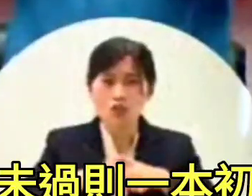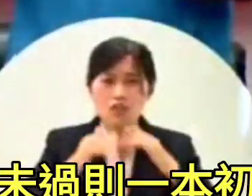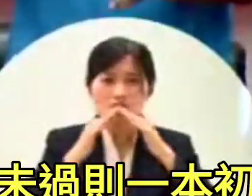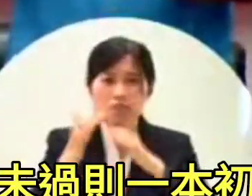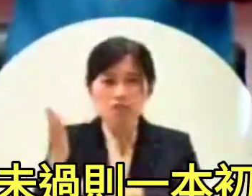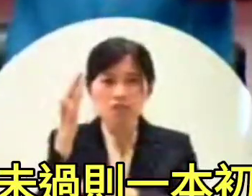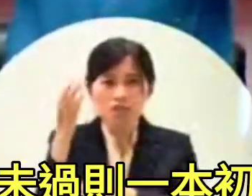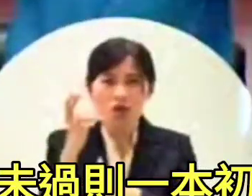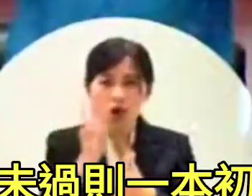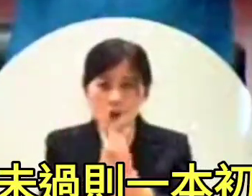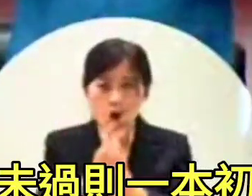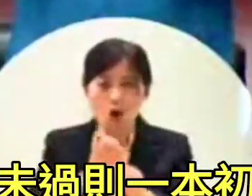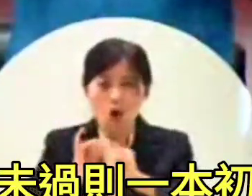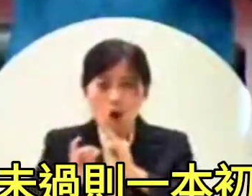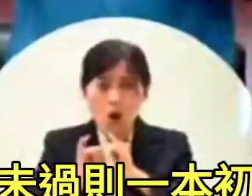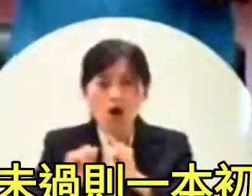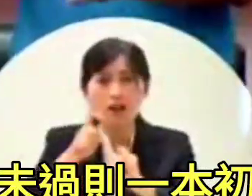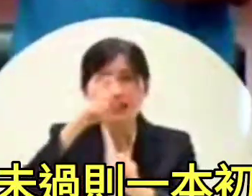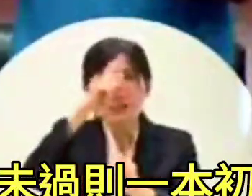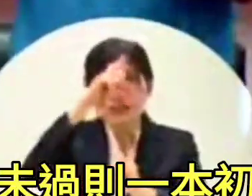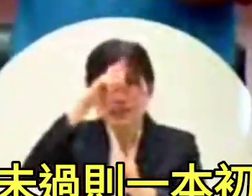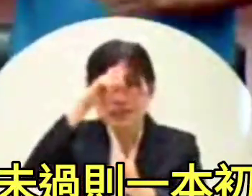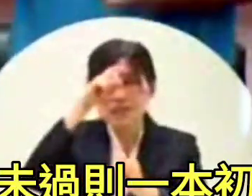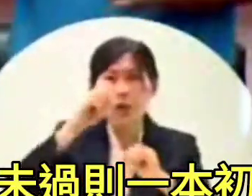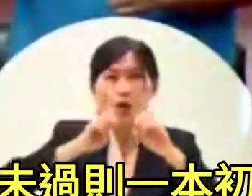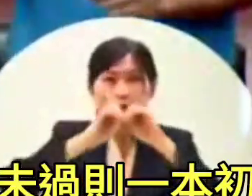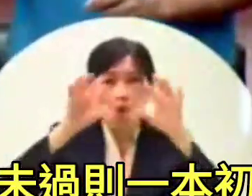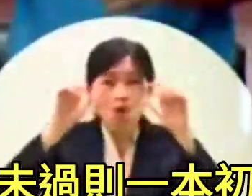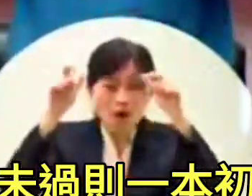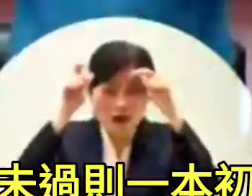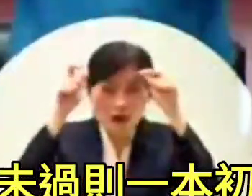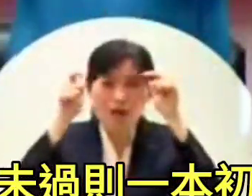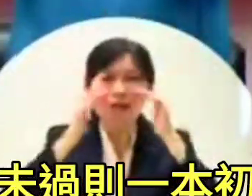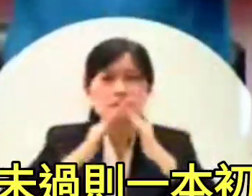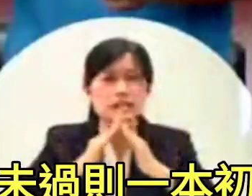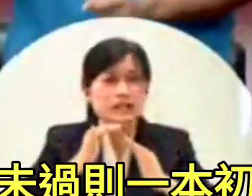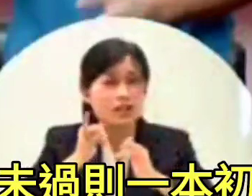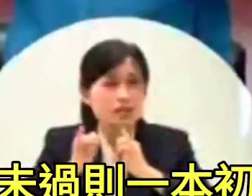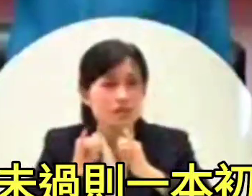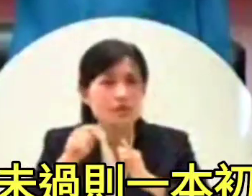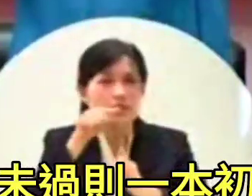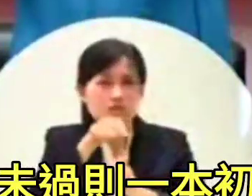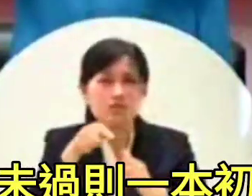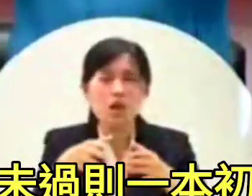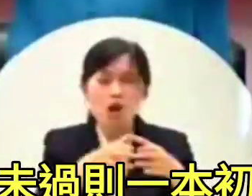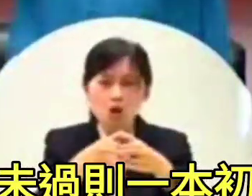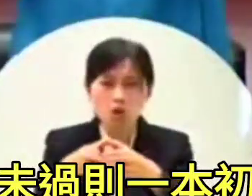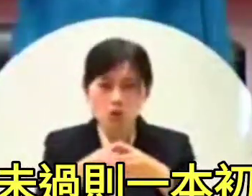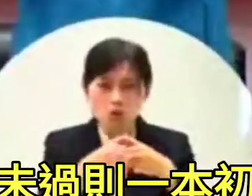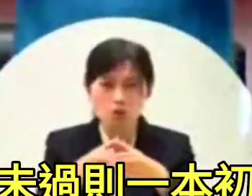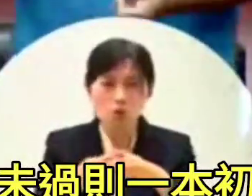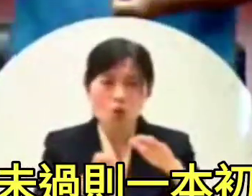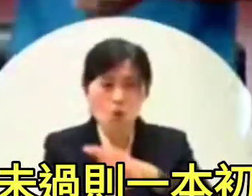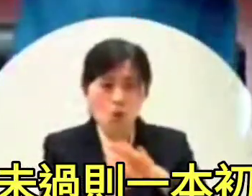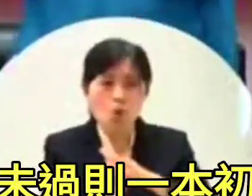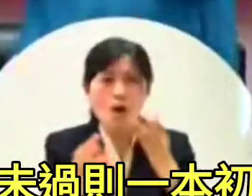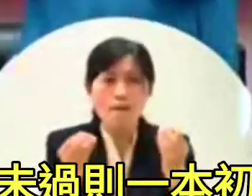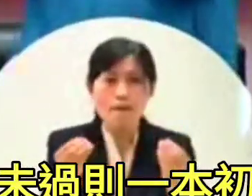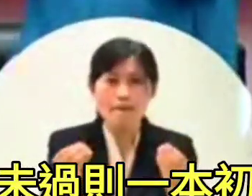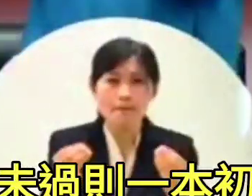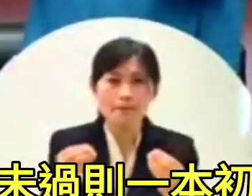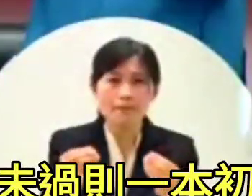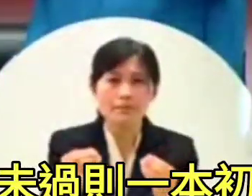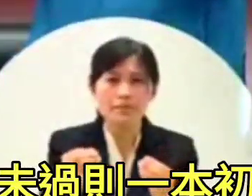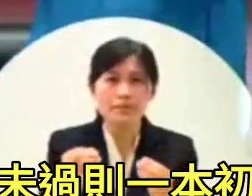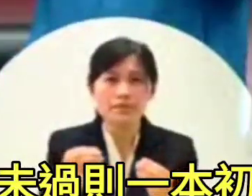民，希望呢在这边呼吁高雄市民呢哈，这么好的团队不贪污不舞弊啊，